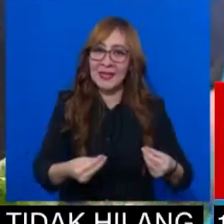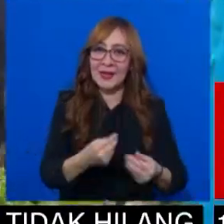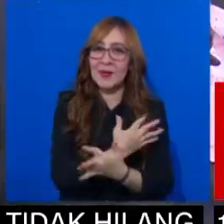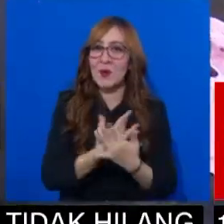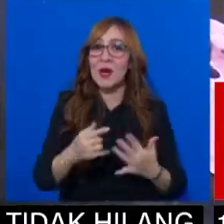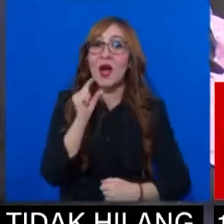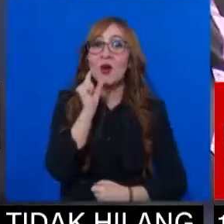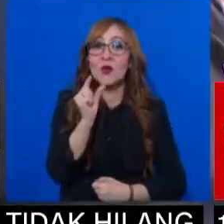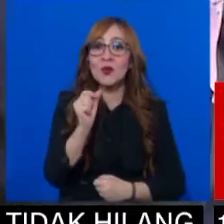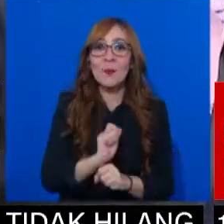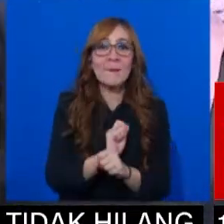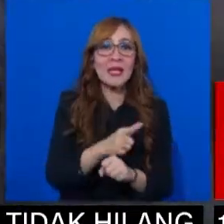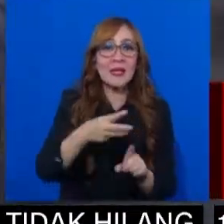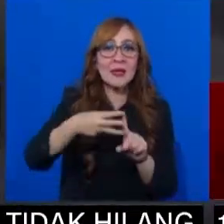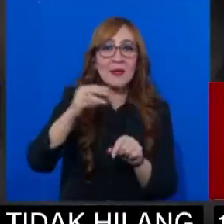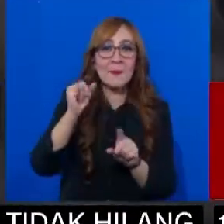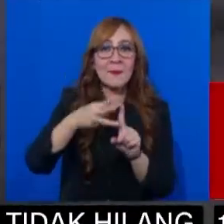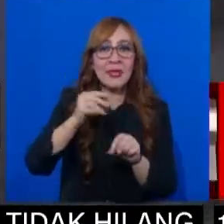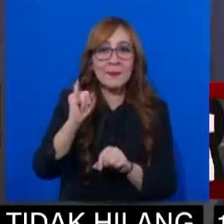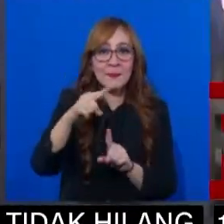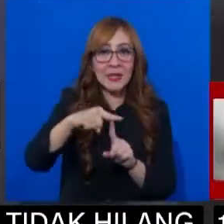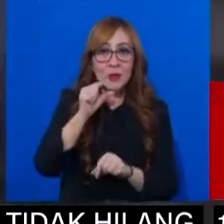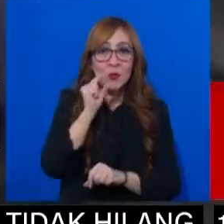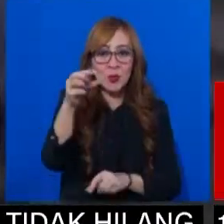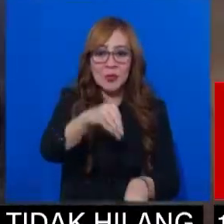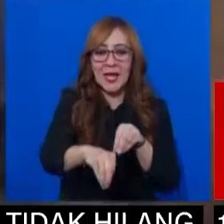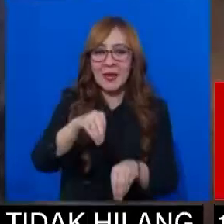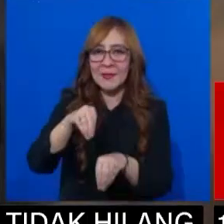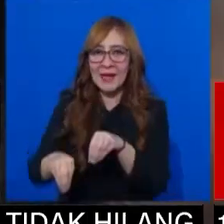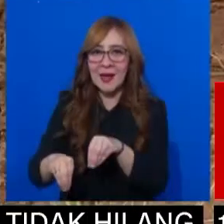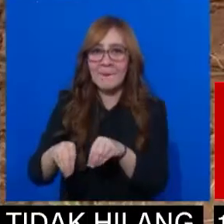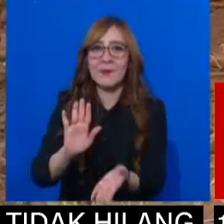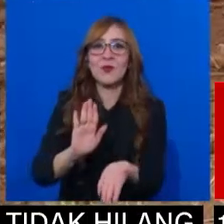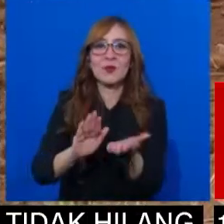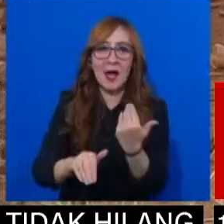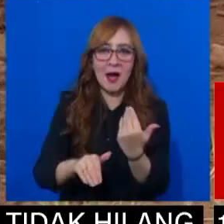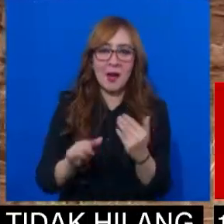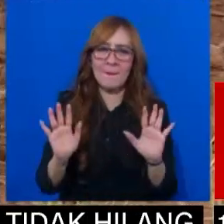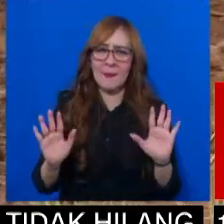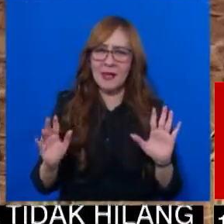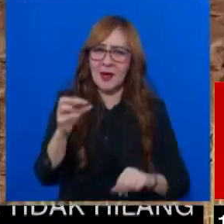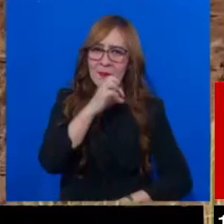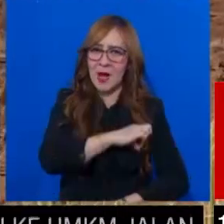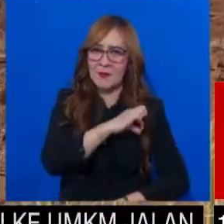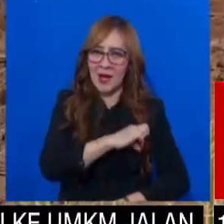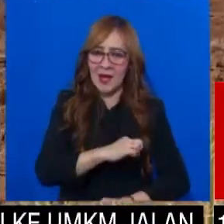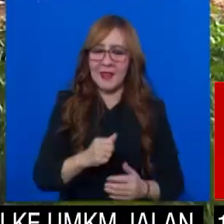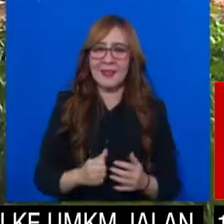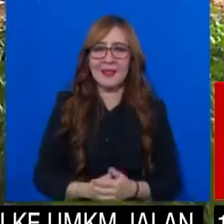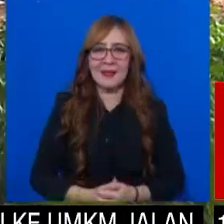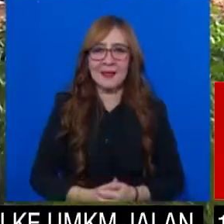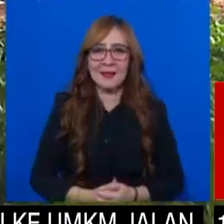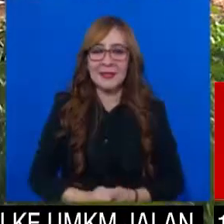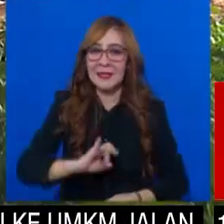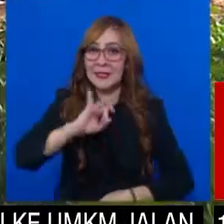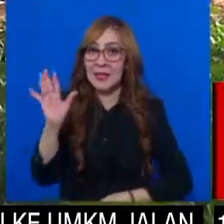bibit sayuran untuk ditanam kembali. Bagi warga, banyak manfaat lahan pertanian di bawah kolong jembatan ini.